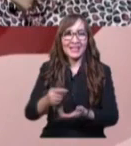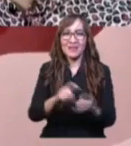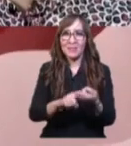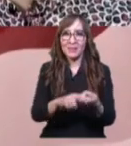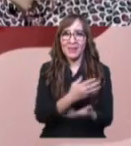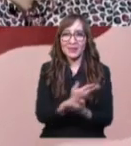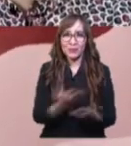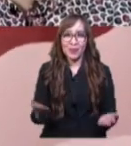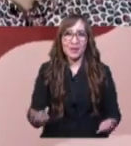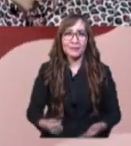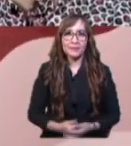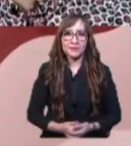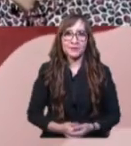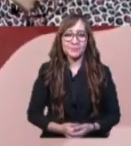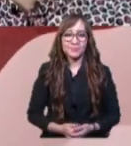Oke, Mbak Onat.